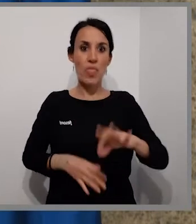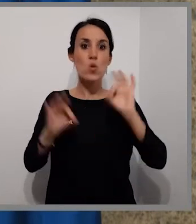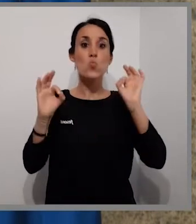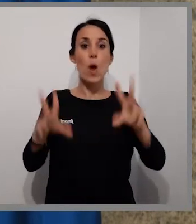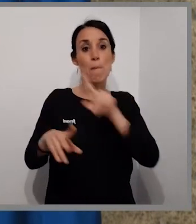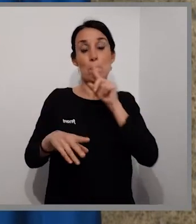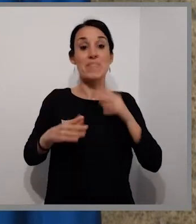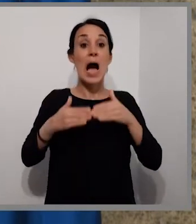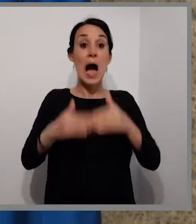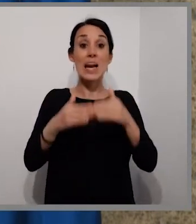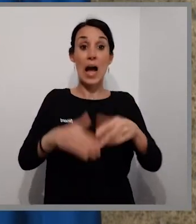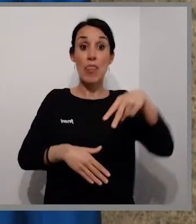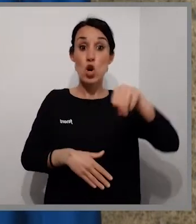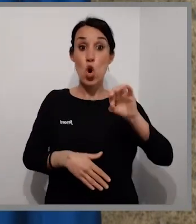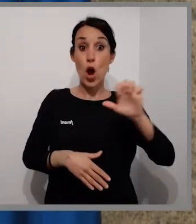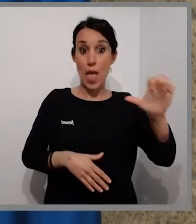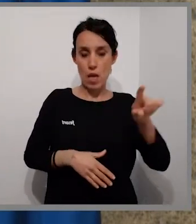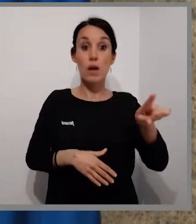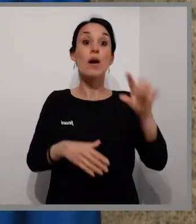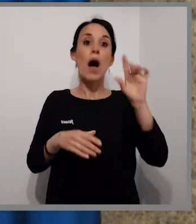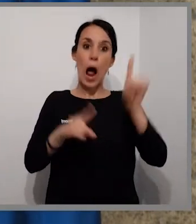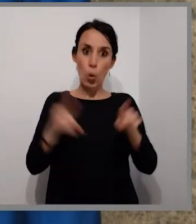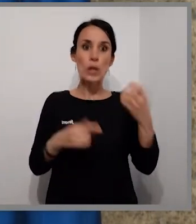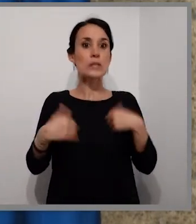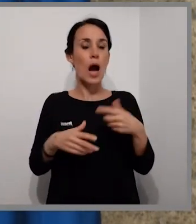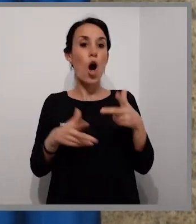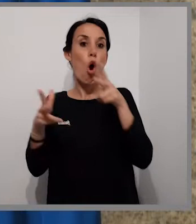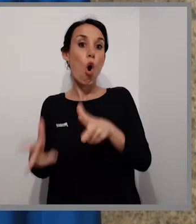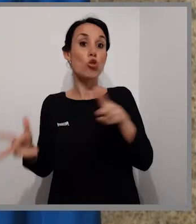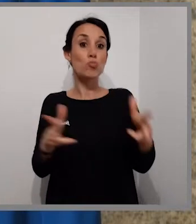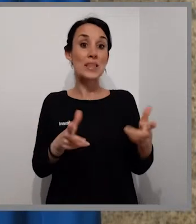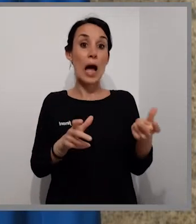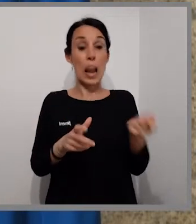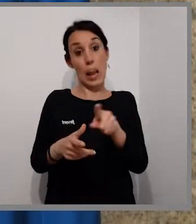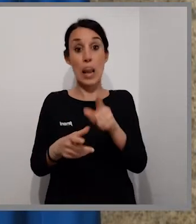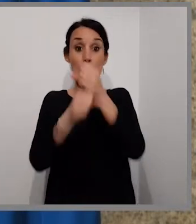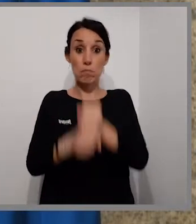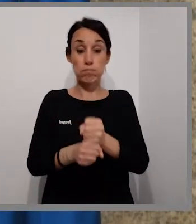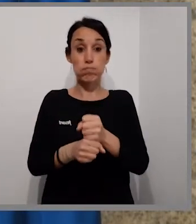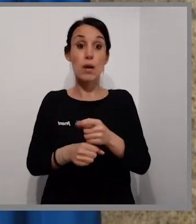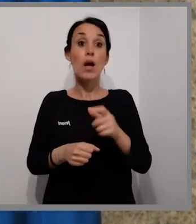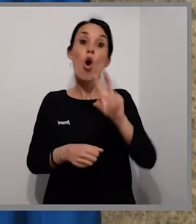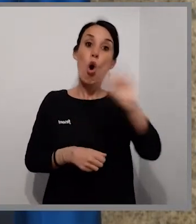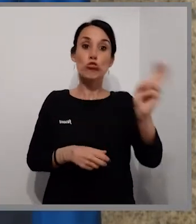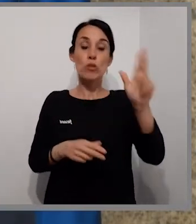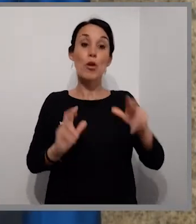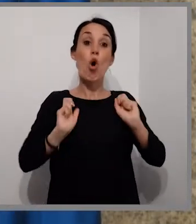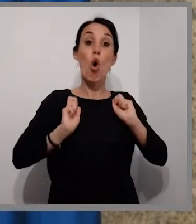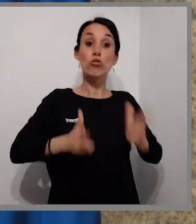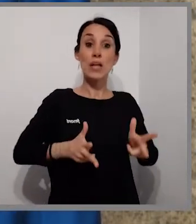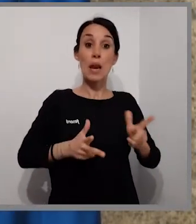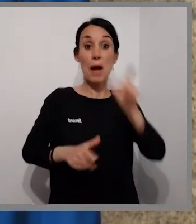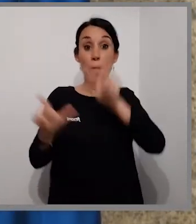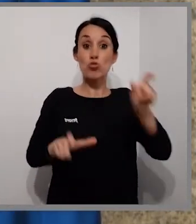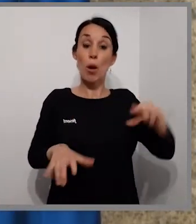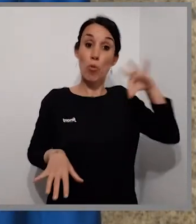utilitzades com a Arca de Noé, algunes d'elles. Altres ja les tenim en aquests moments com a hospitals medicalitzats i alguns altres també com a